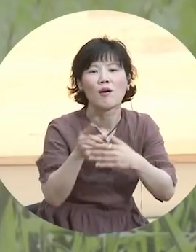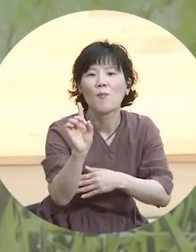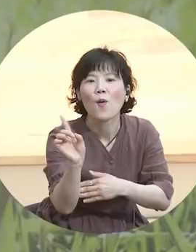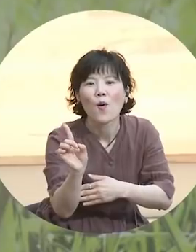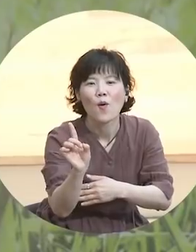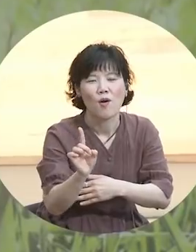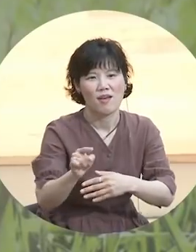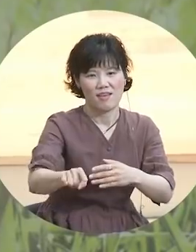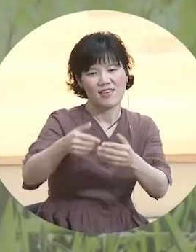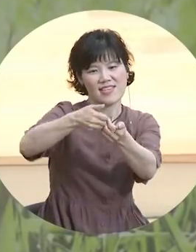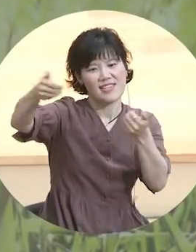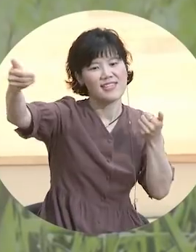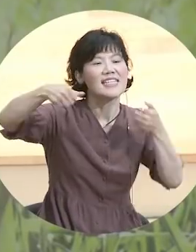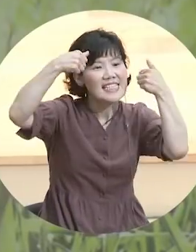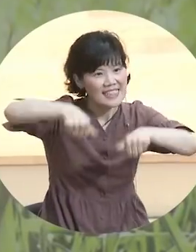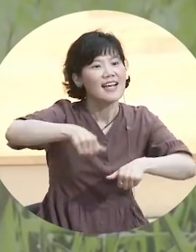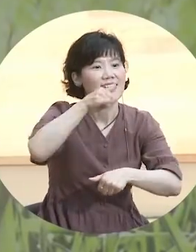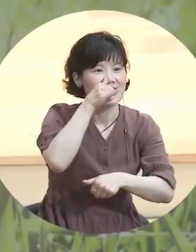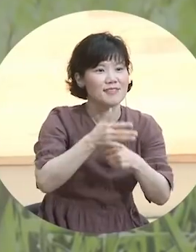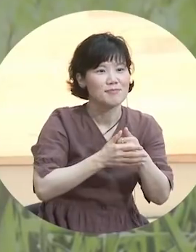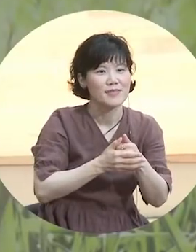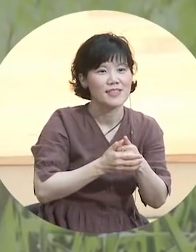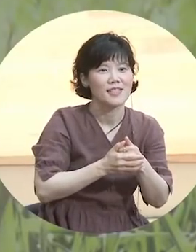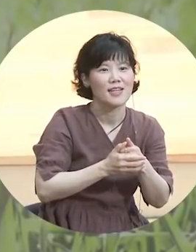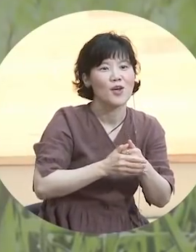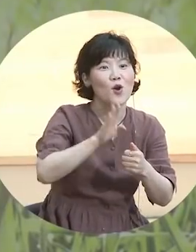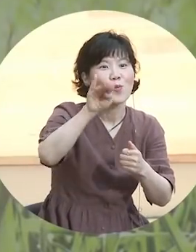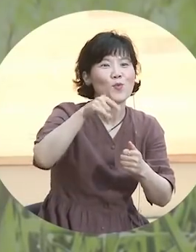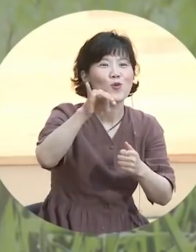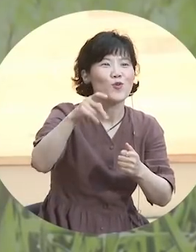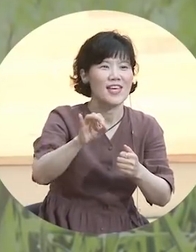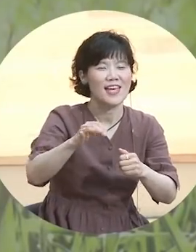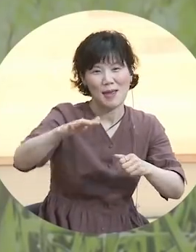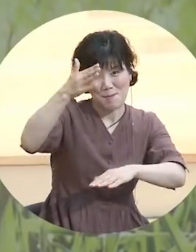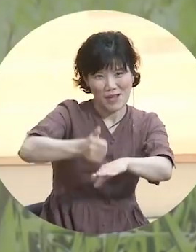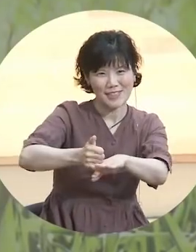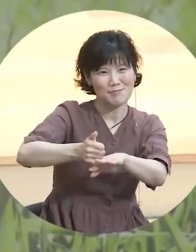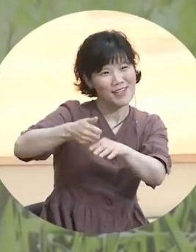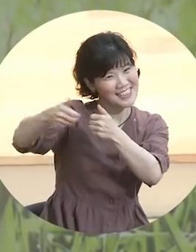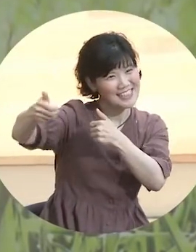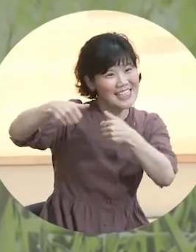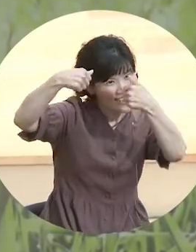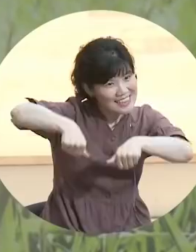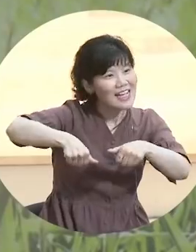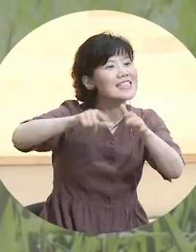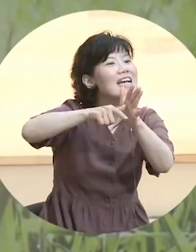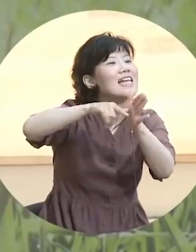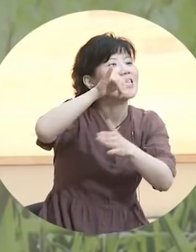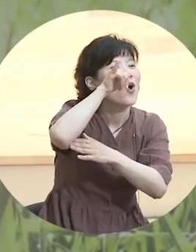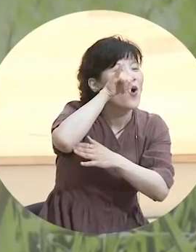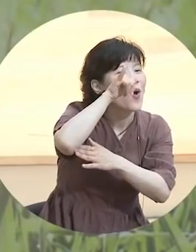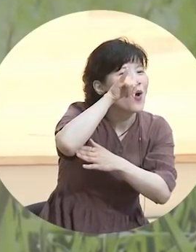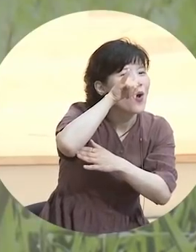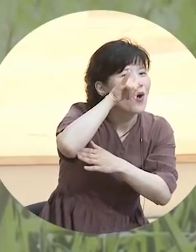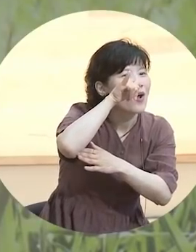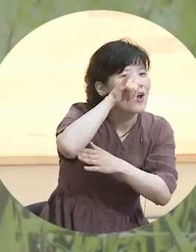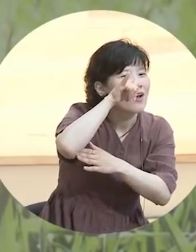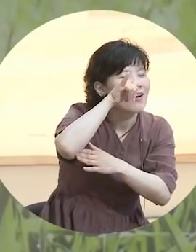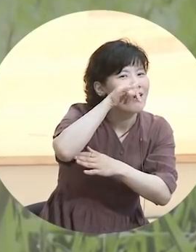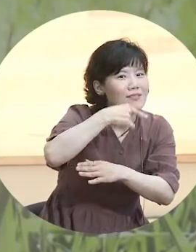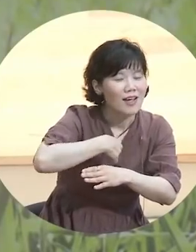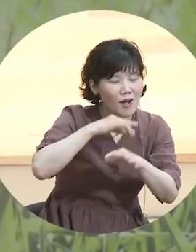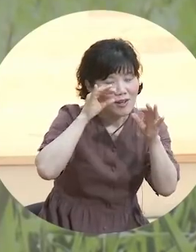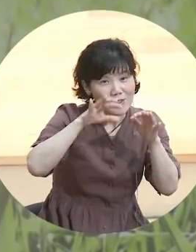고인을 마지막으로 보내는 인사의 시간인 거예요. 그게 영어로 말하면 뷰잉인데 뷰잉의 시간이 공식적인 거예요. 처음에 진짜